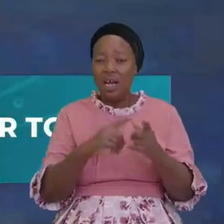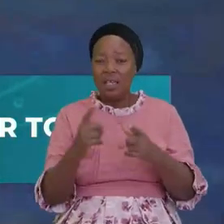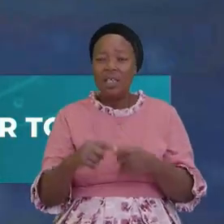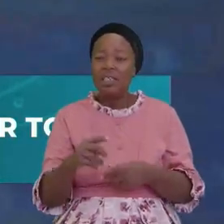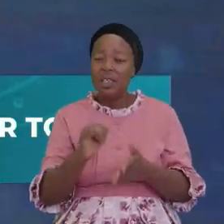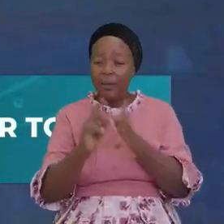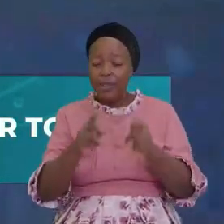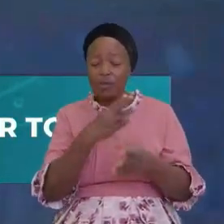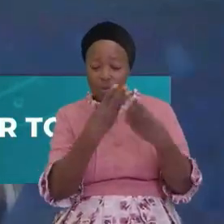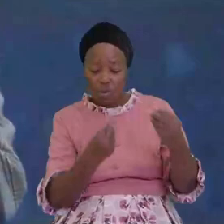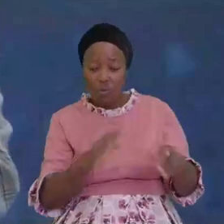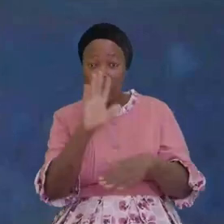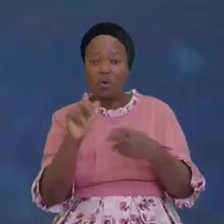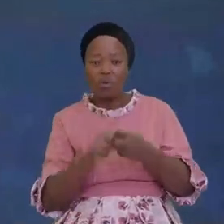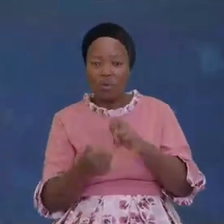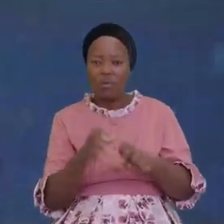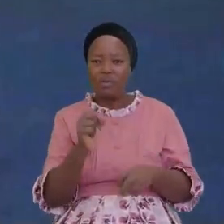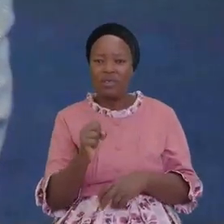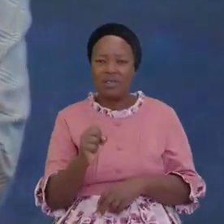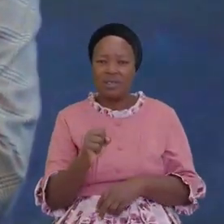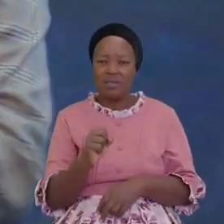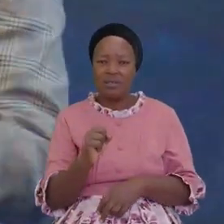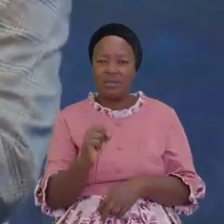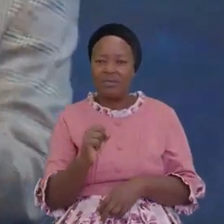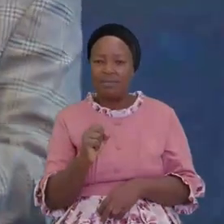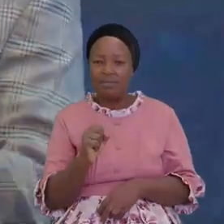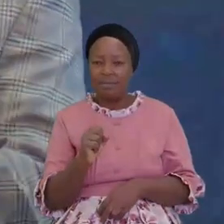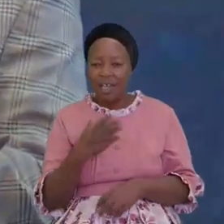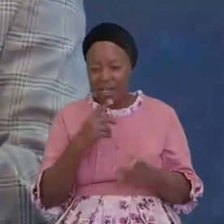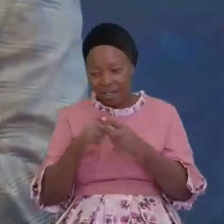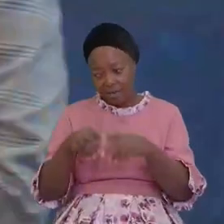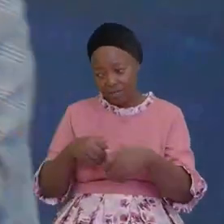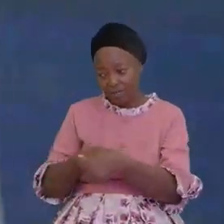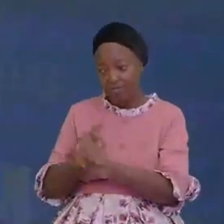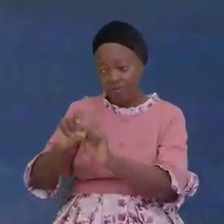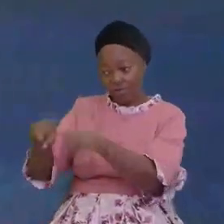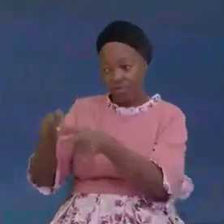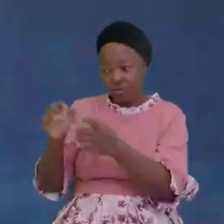au village, il va régler tous tes problèmes.